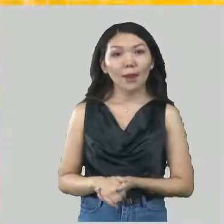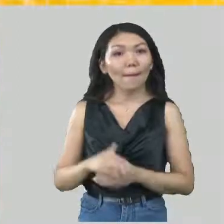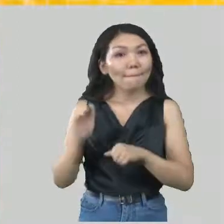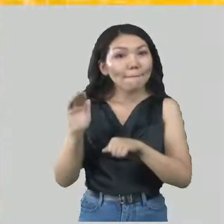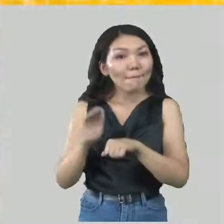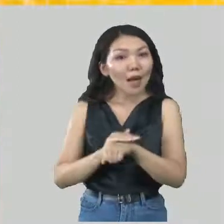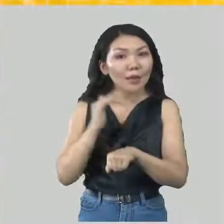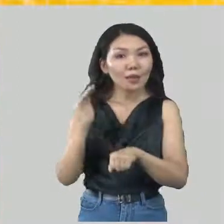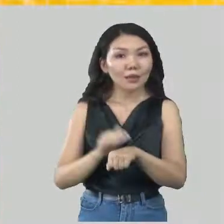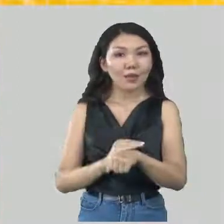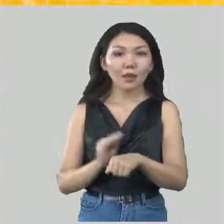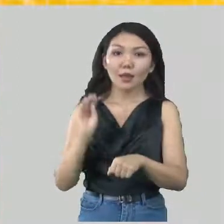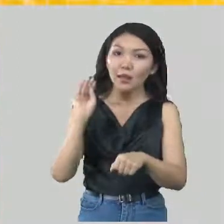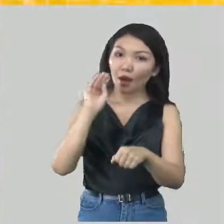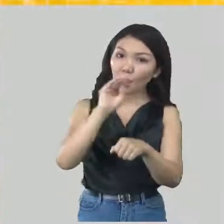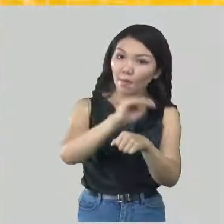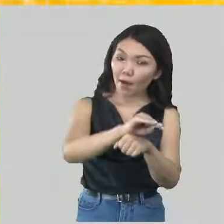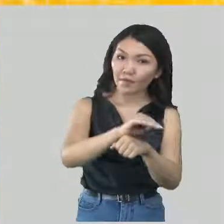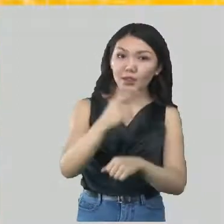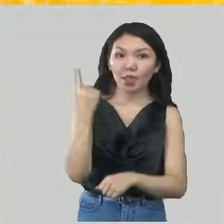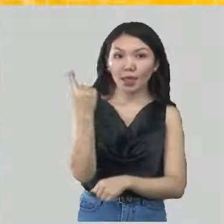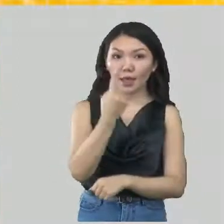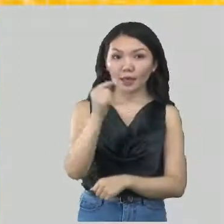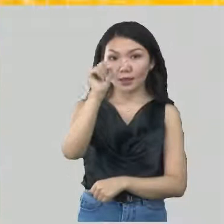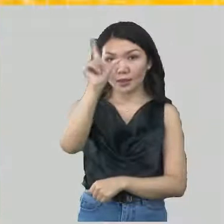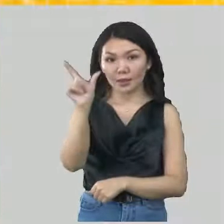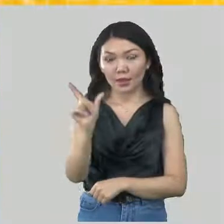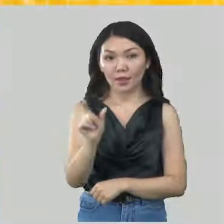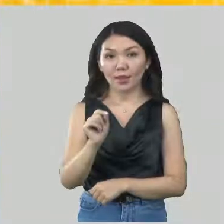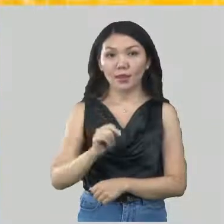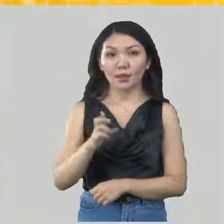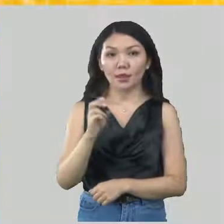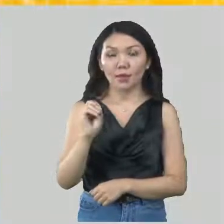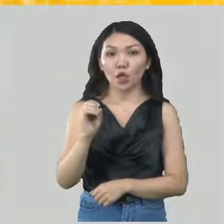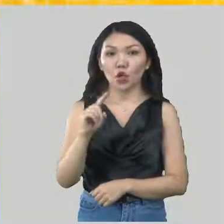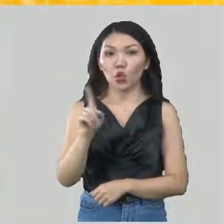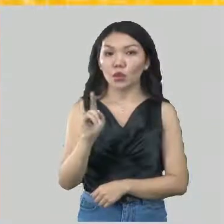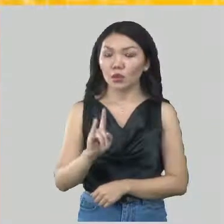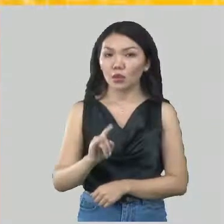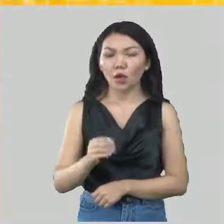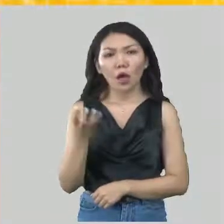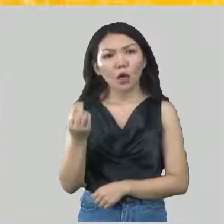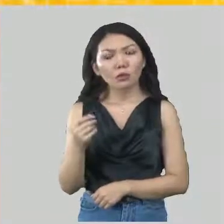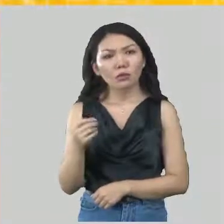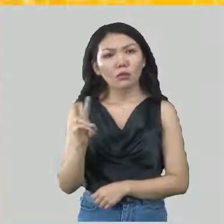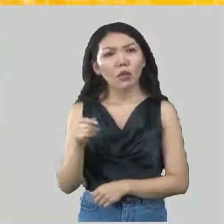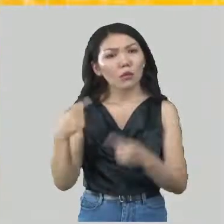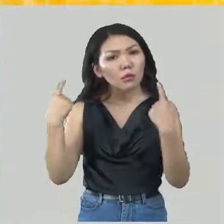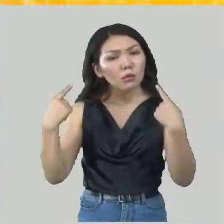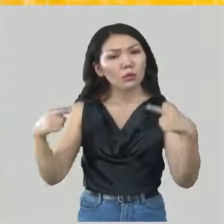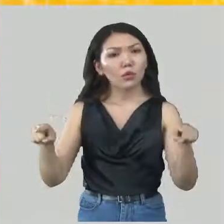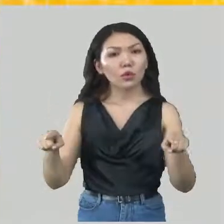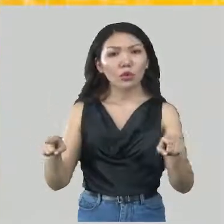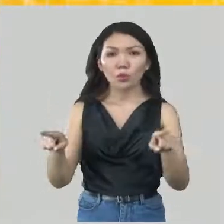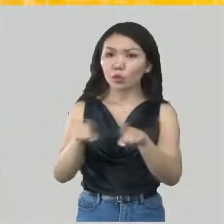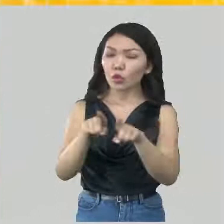Молодцы! Добавить один лист березы. А еще как по-другому уравнять листья?